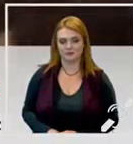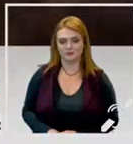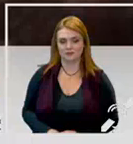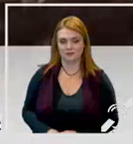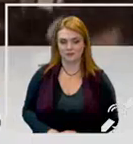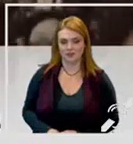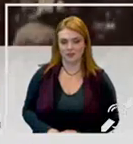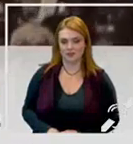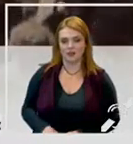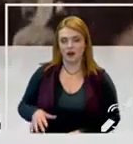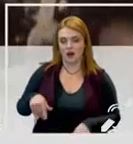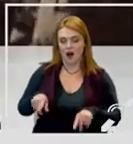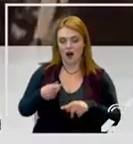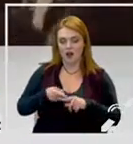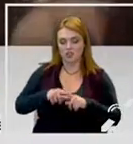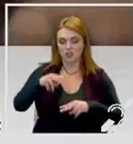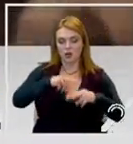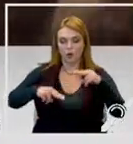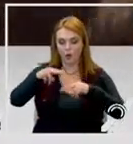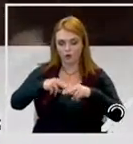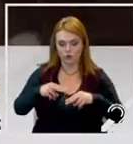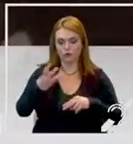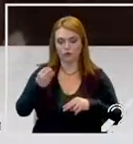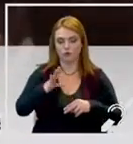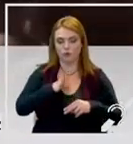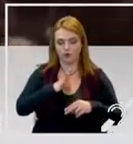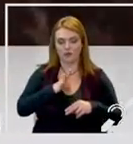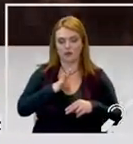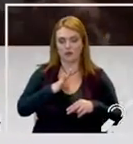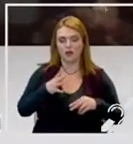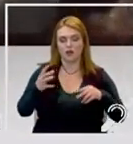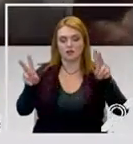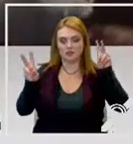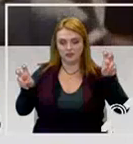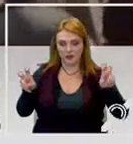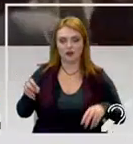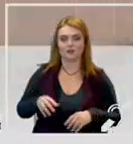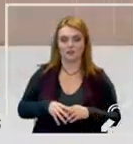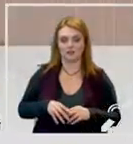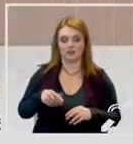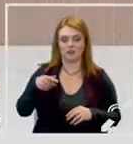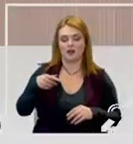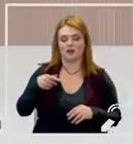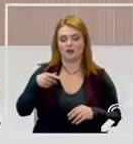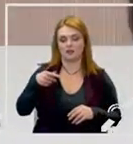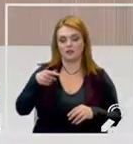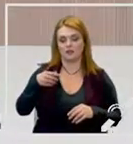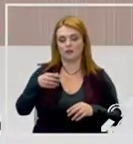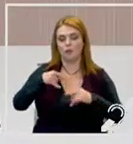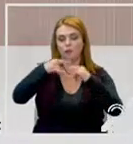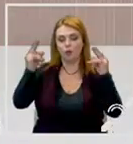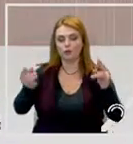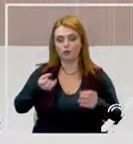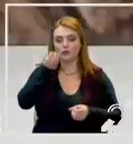Mai recent, această construcție a intrat în istorie și sub numele de Podul de Flori. Pe 6 mai 1990, 10.000 de români de pe cele